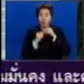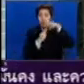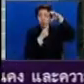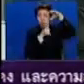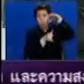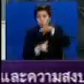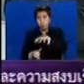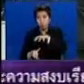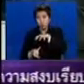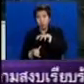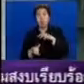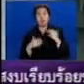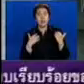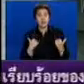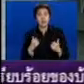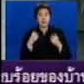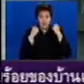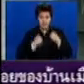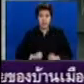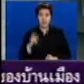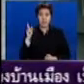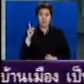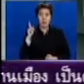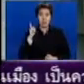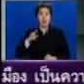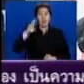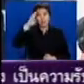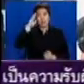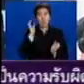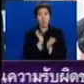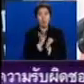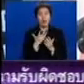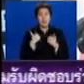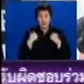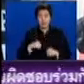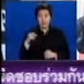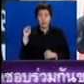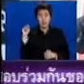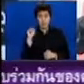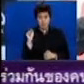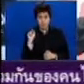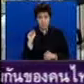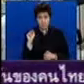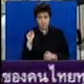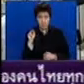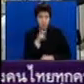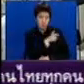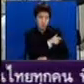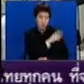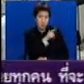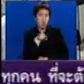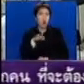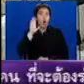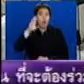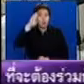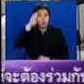รศวรชุดสีเขียวคล้ายทหารคือคอมมานโดกองปราบปรามและชุดสีน้ำเงินอามสีชมพูคือชุดควบคุมฝูงชนกองบัญ